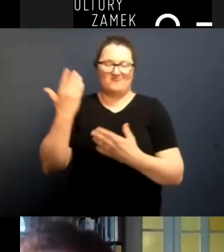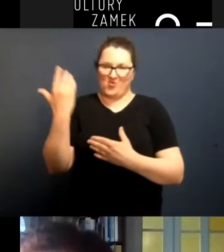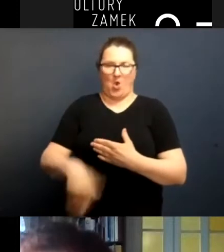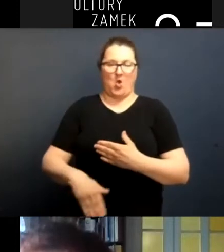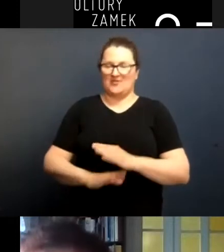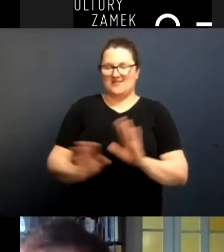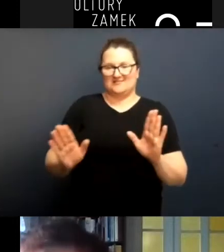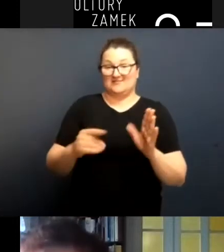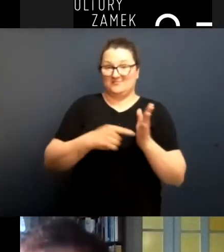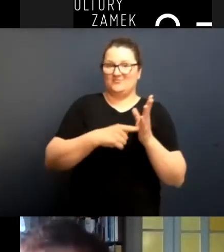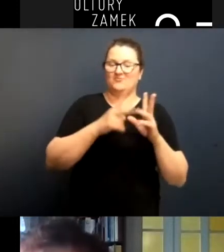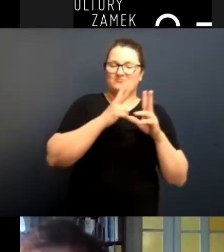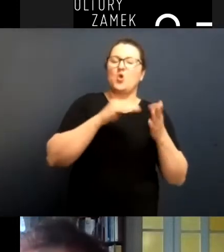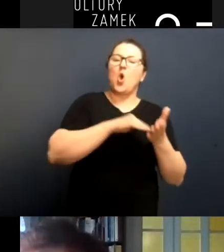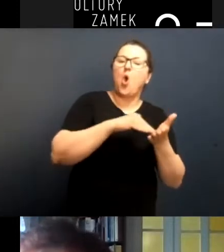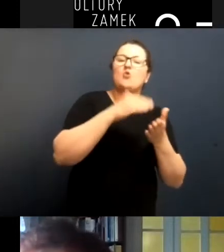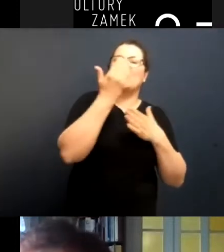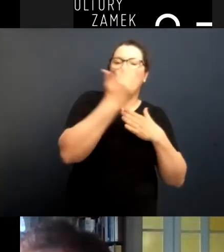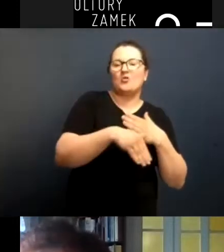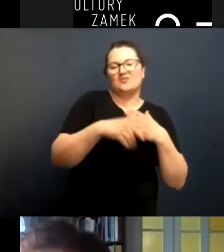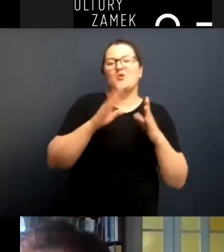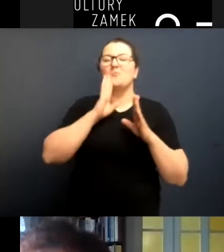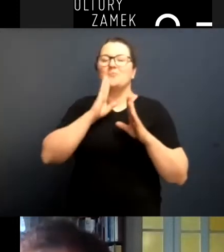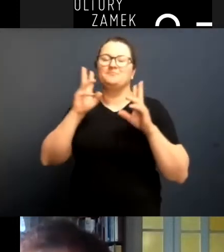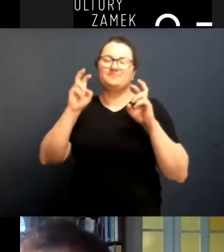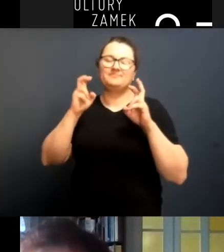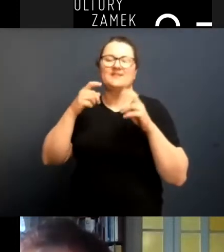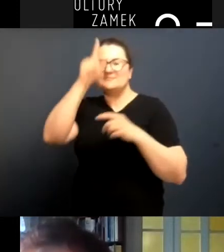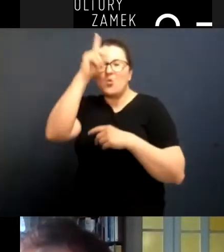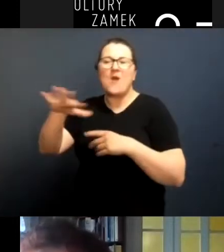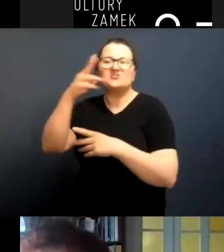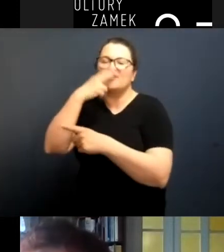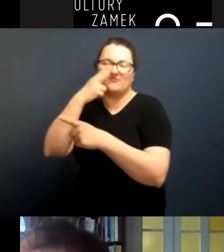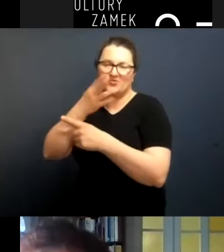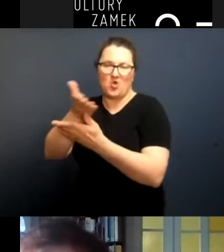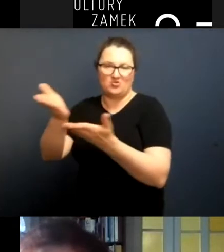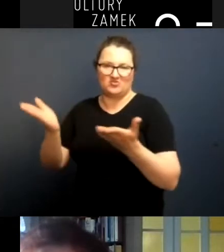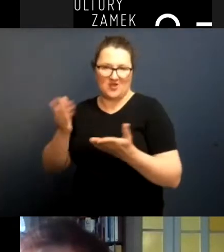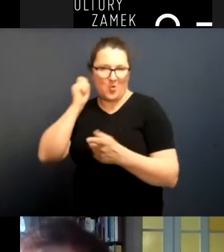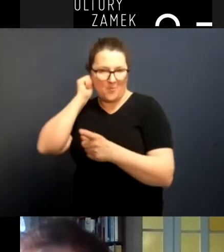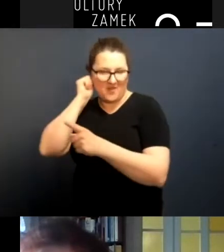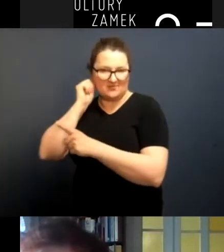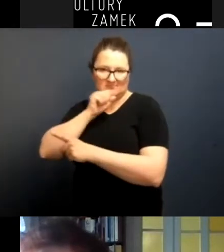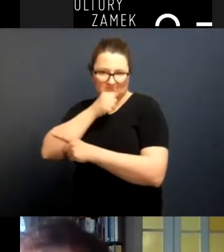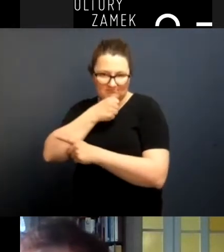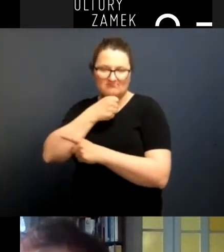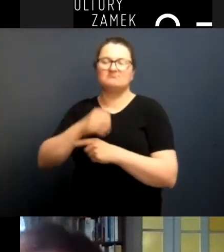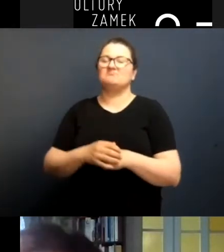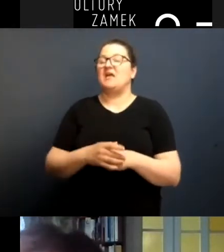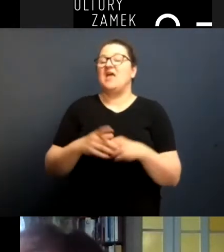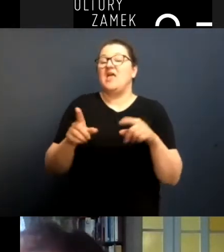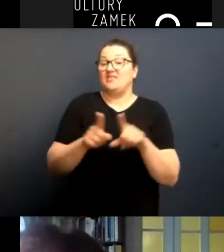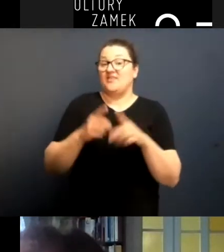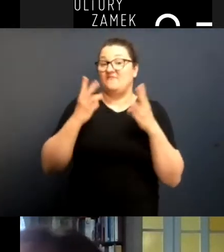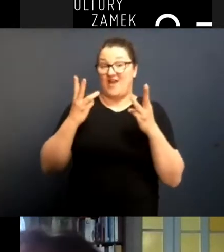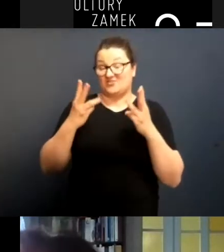końca. Ta menopauza jest właśnie takim początkiem przezroczystości społecznej kobiety. I